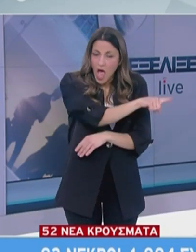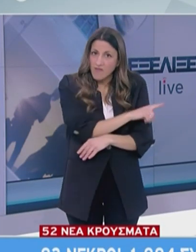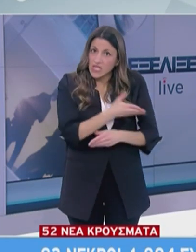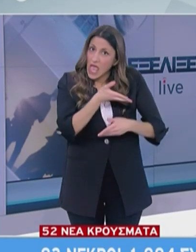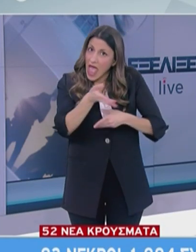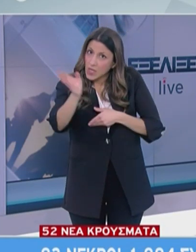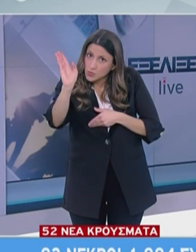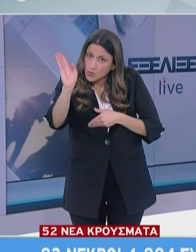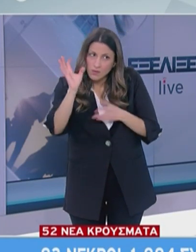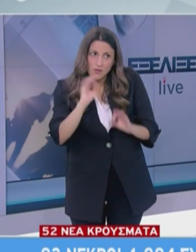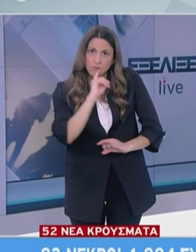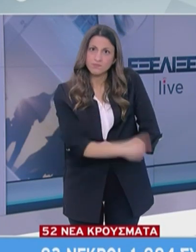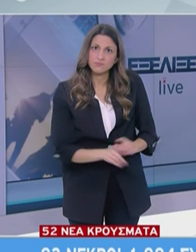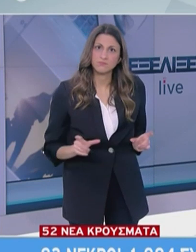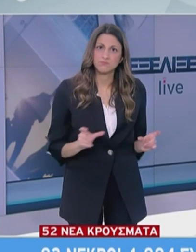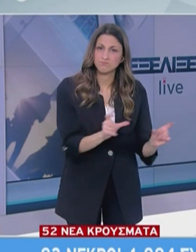να βγαίνουν παρά τον αποκλεισμό?